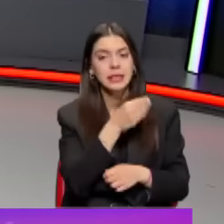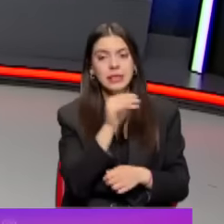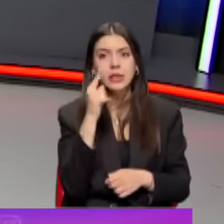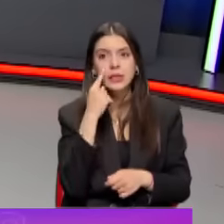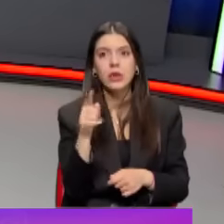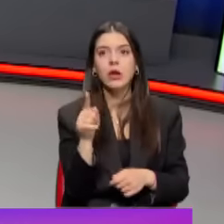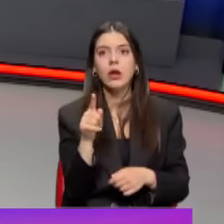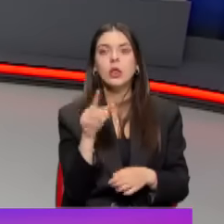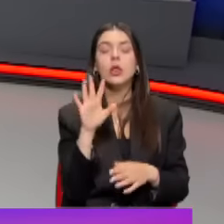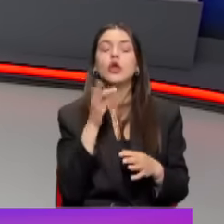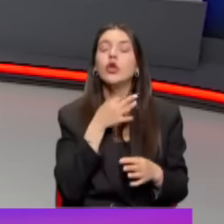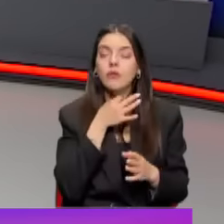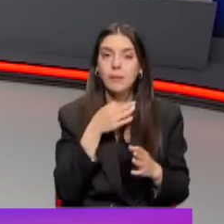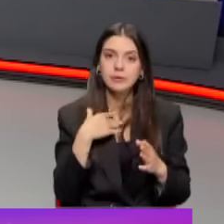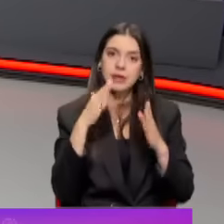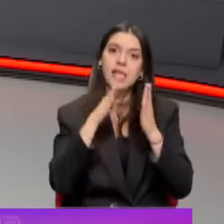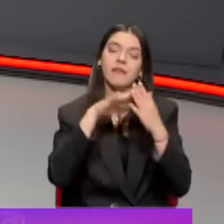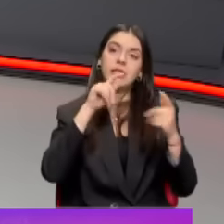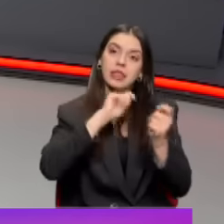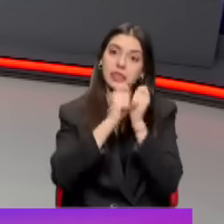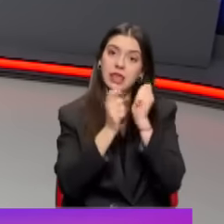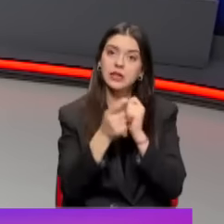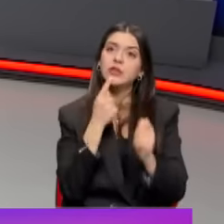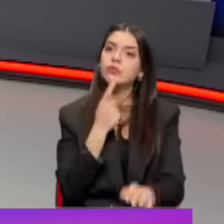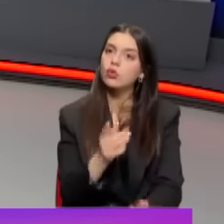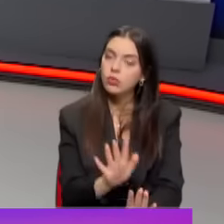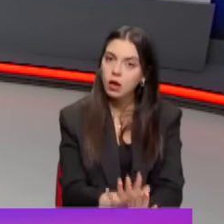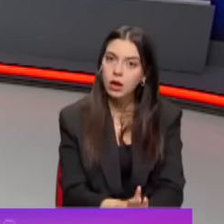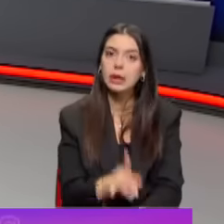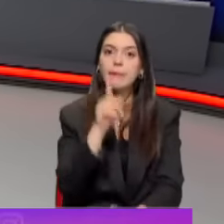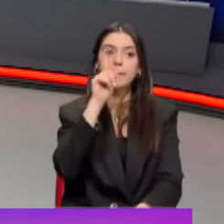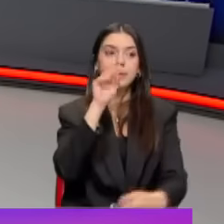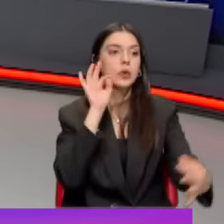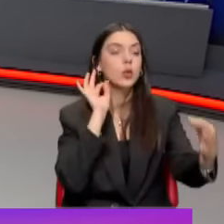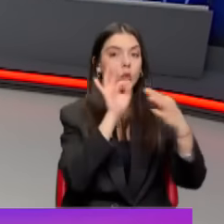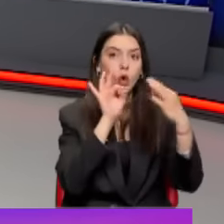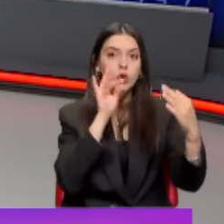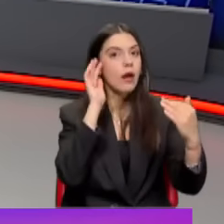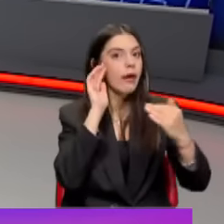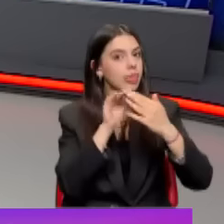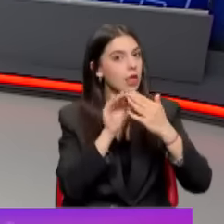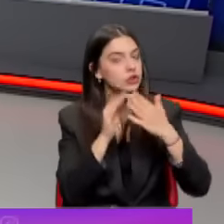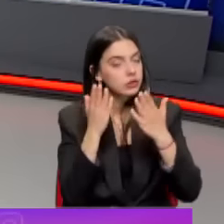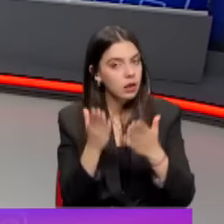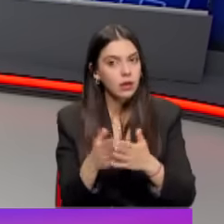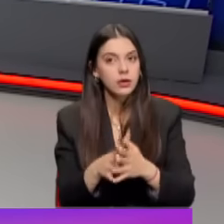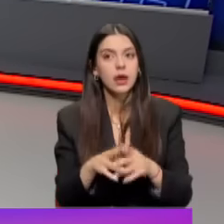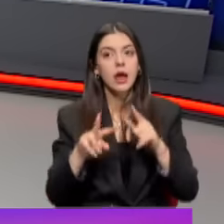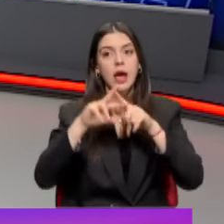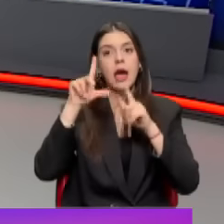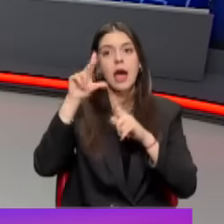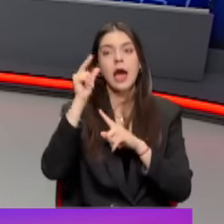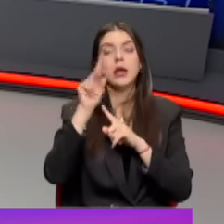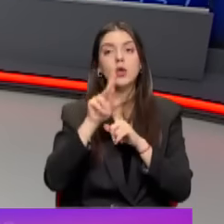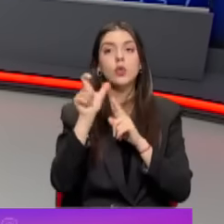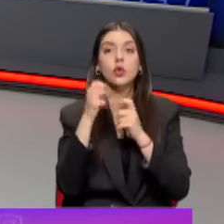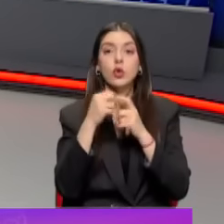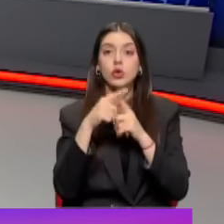için gelin ne olur bizim evimizi dönüştürün diyorlar Bir mutabakat da sağlamış durumdalar Ali Kurt yine